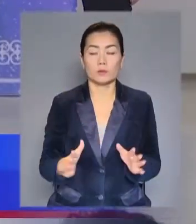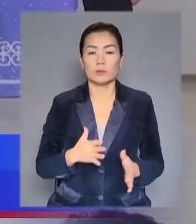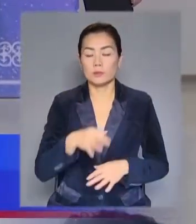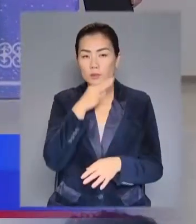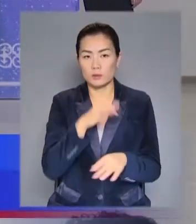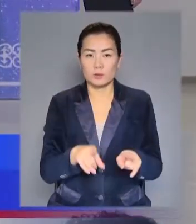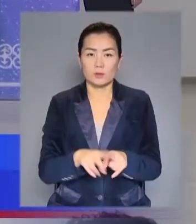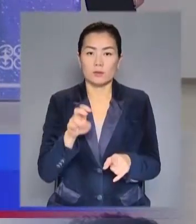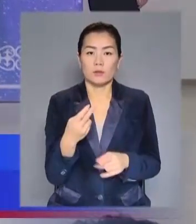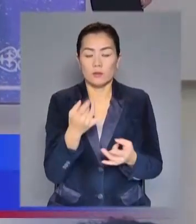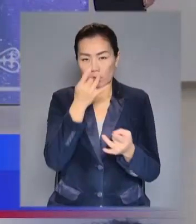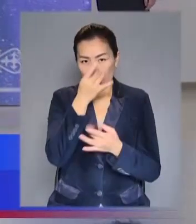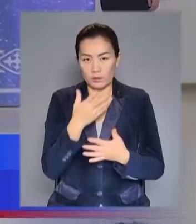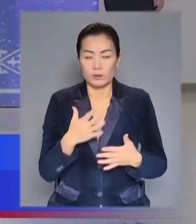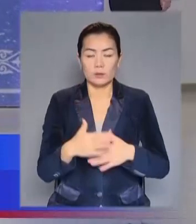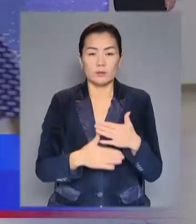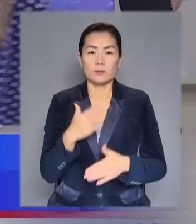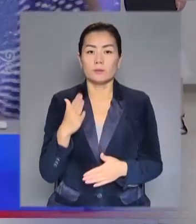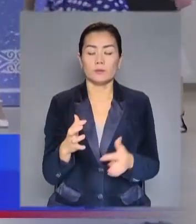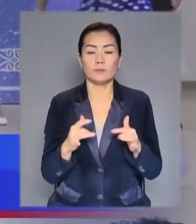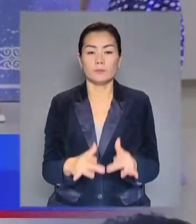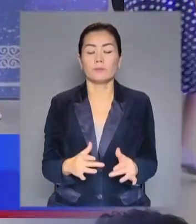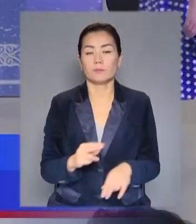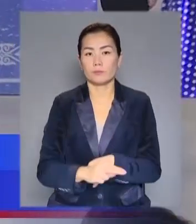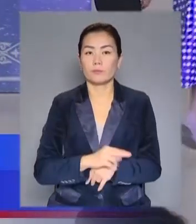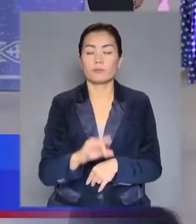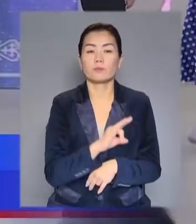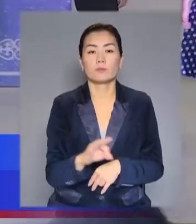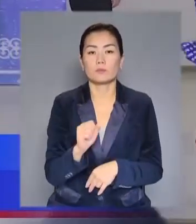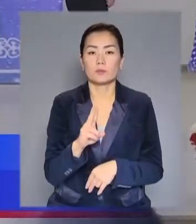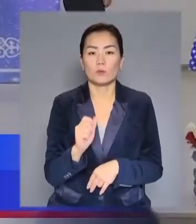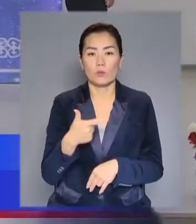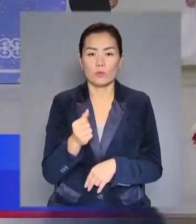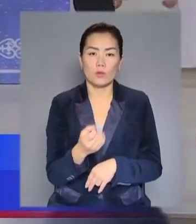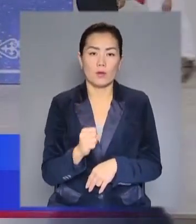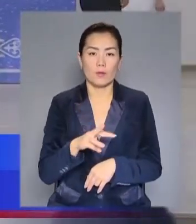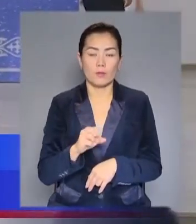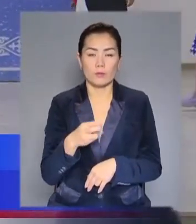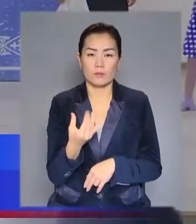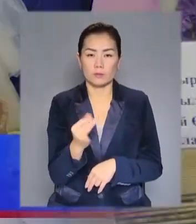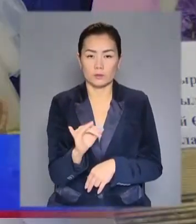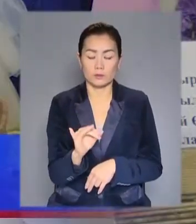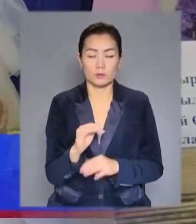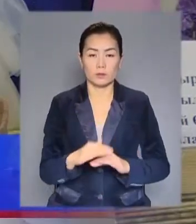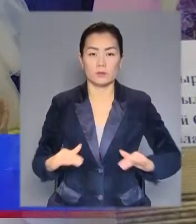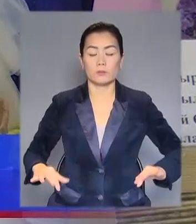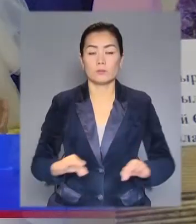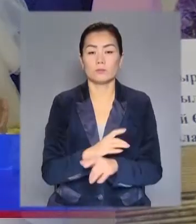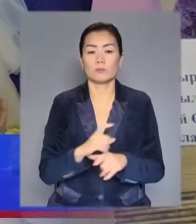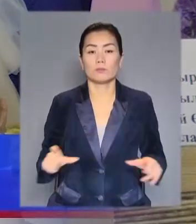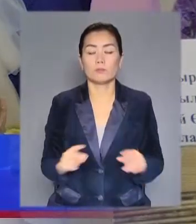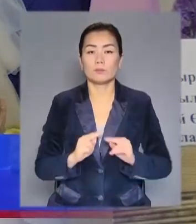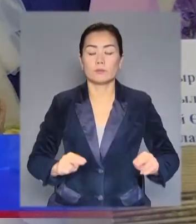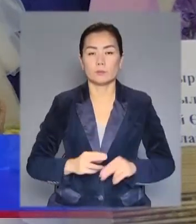талғамын дамыту, ұлттық дәстүрдің ізін жалғар, ісмерлікке баулуы бойынша Қызылқоға ауданы Аманбай Өміров атындағы балалар өнер